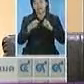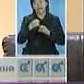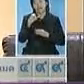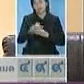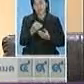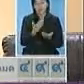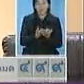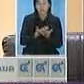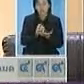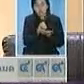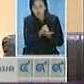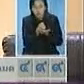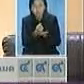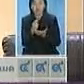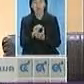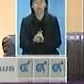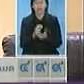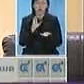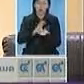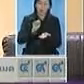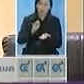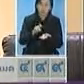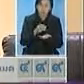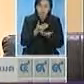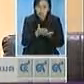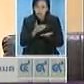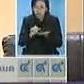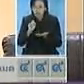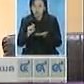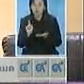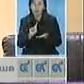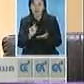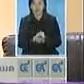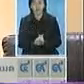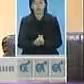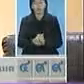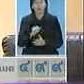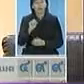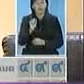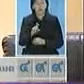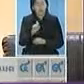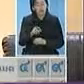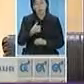านี้งบฉุกเฉินจำเป็นเท่านี้ย้ำอีกครั้งฉุกเฉินจำเป็น